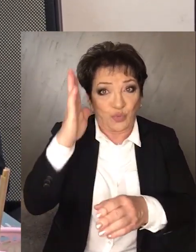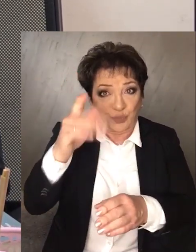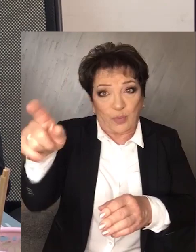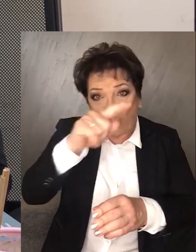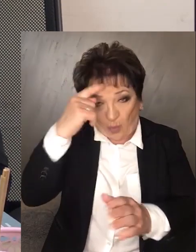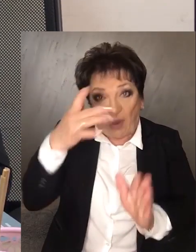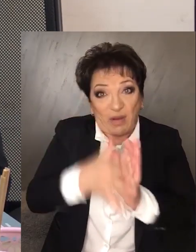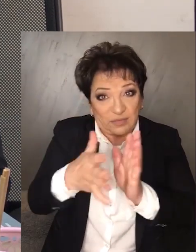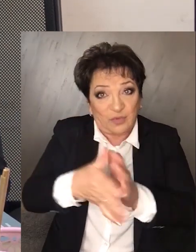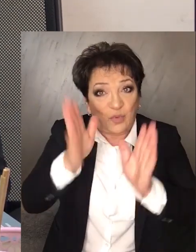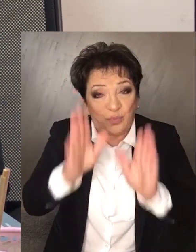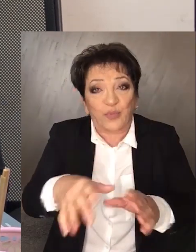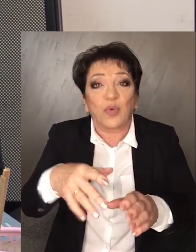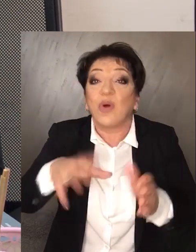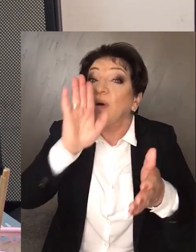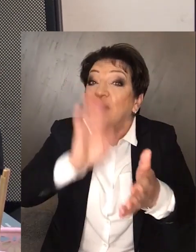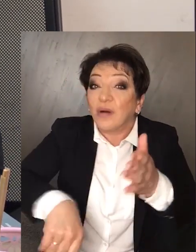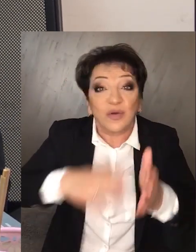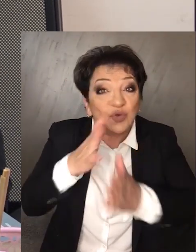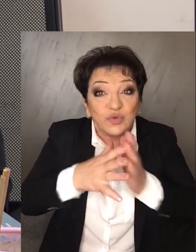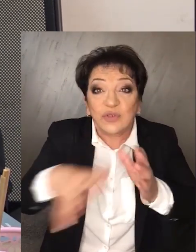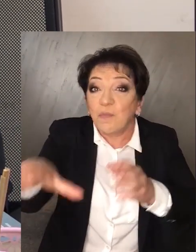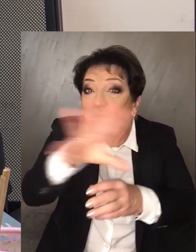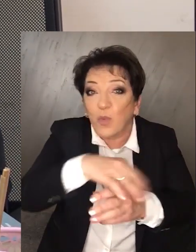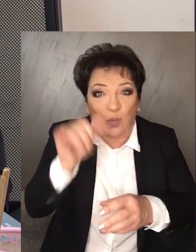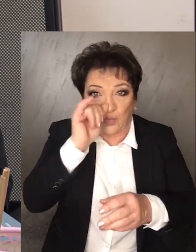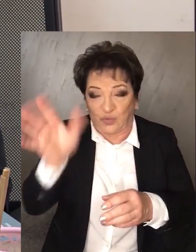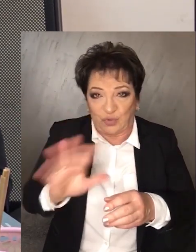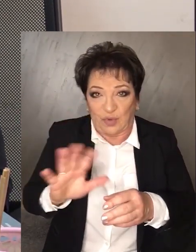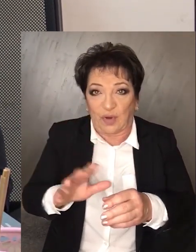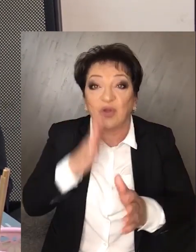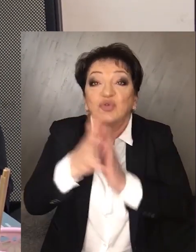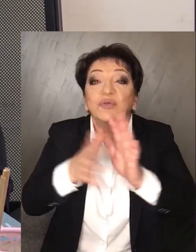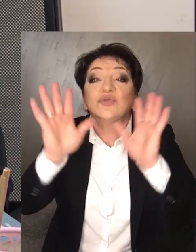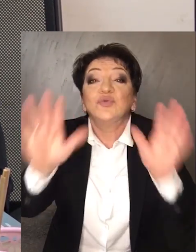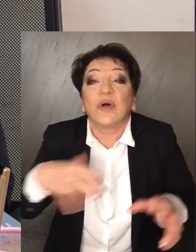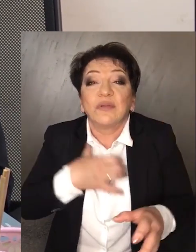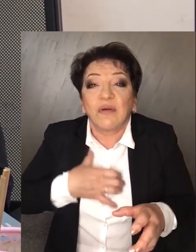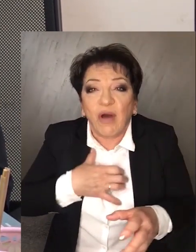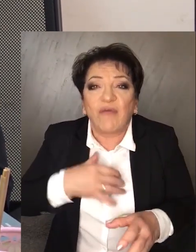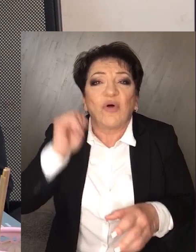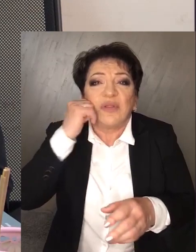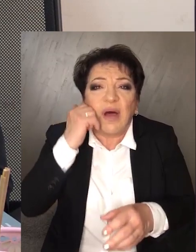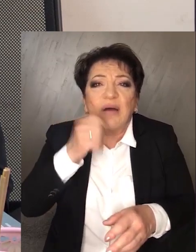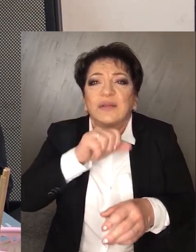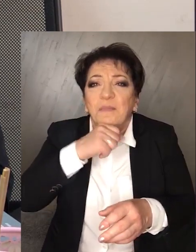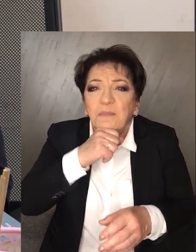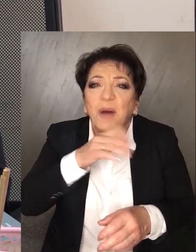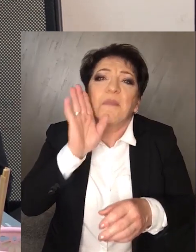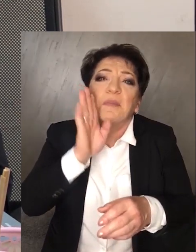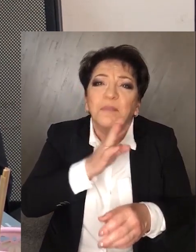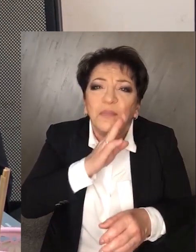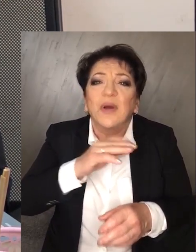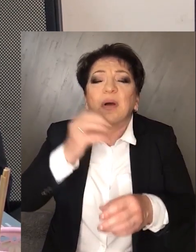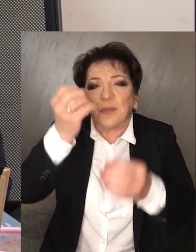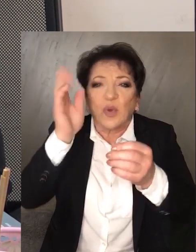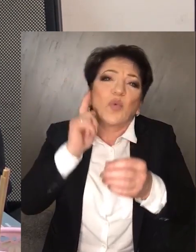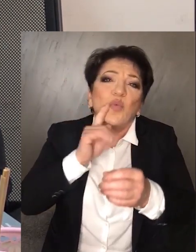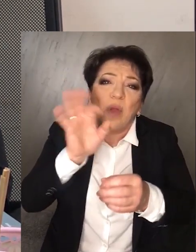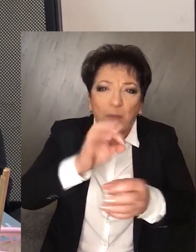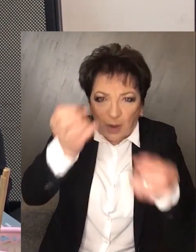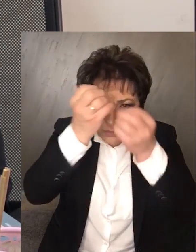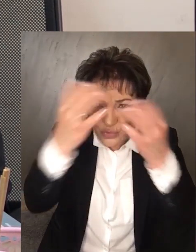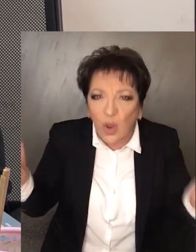կկարճեն քեզնից։ Կգա մի ժամանակ, որ բոլորը կհասկանան, որ առանց քեզ ժեստերի լեզու հնարավոր չի, դու մայրերի, տատերի